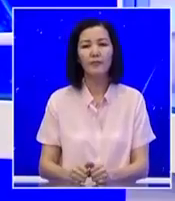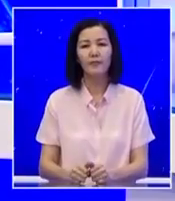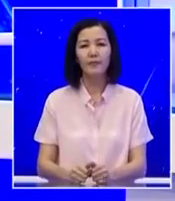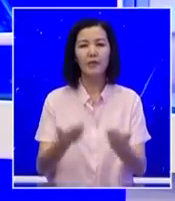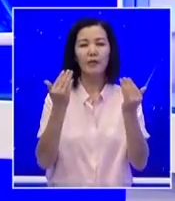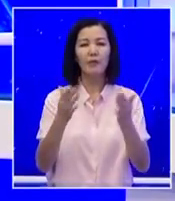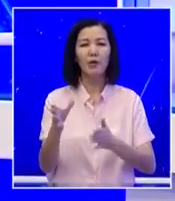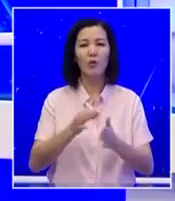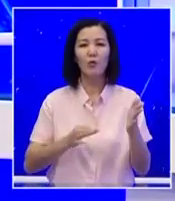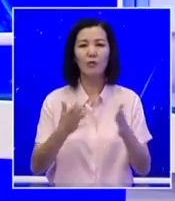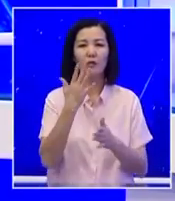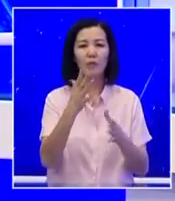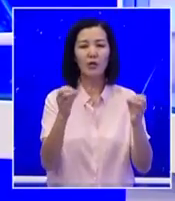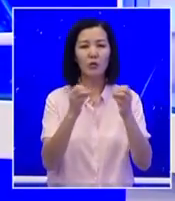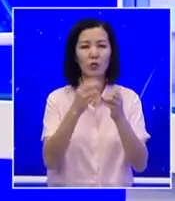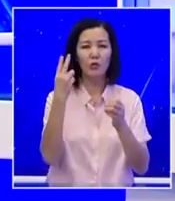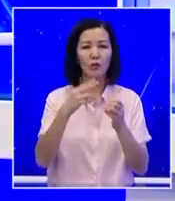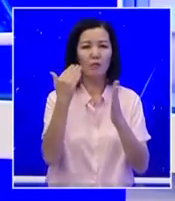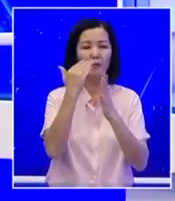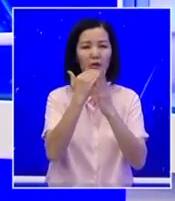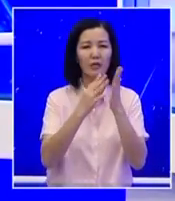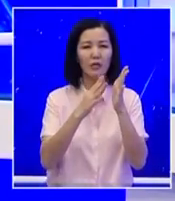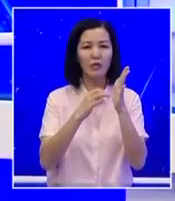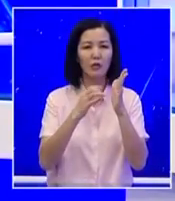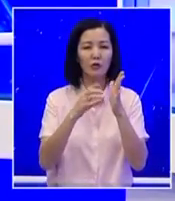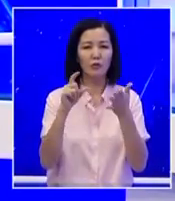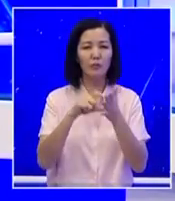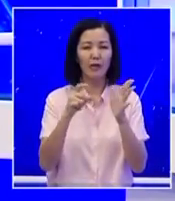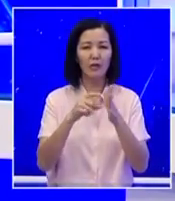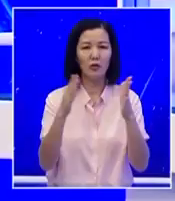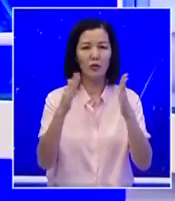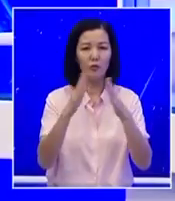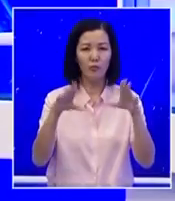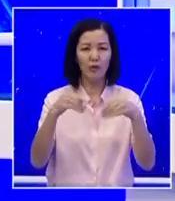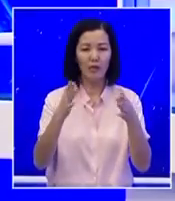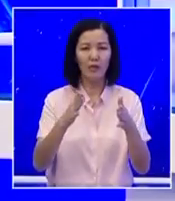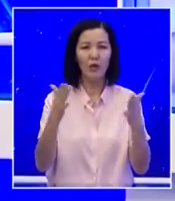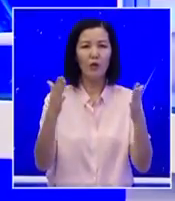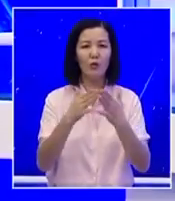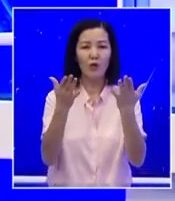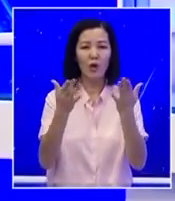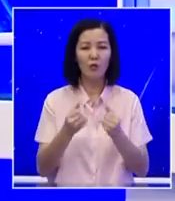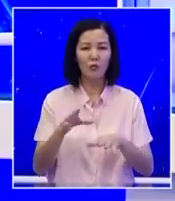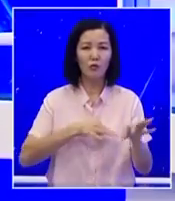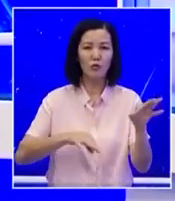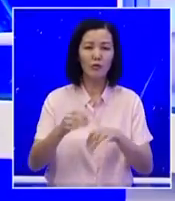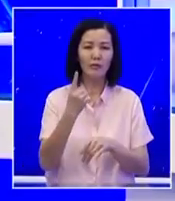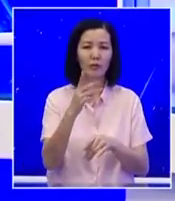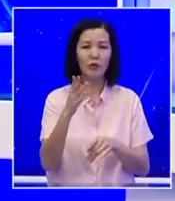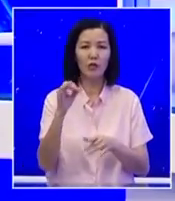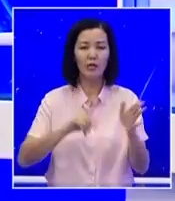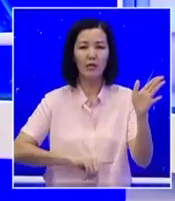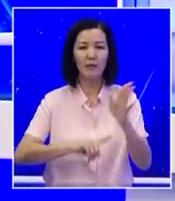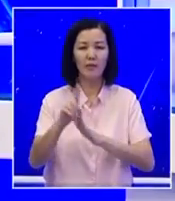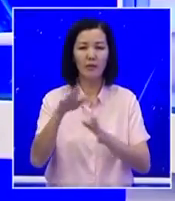Биыл облыста 5-10-20 бағдарламасымен 800-ден аса пәтер қолданысқа беріледі. Үй алудың бұл жобасы 1-ші шілдеден